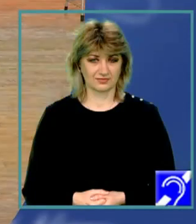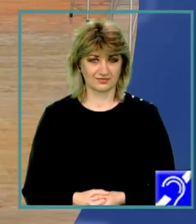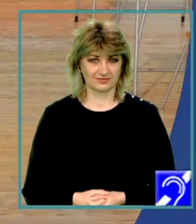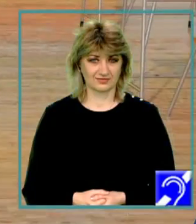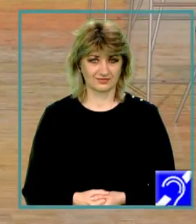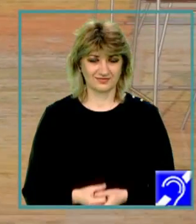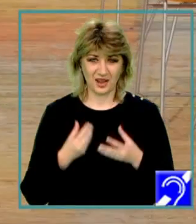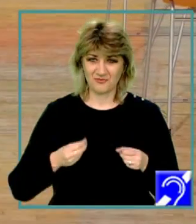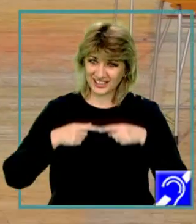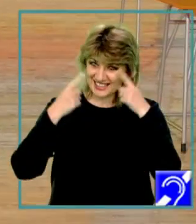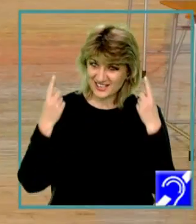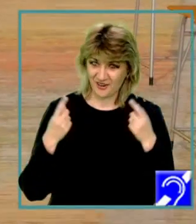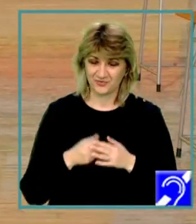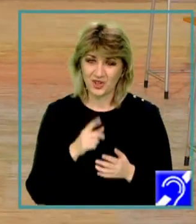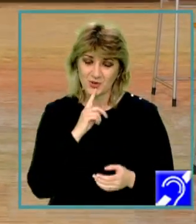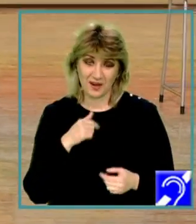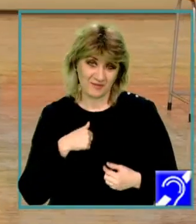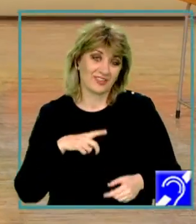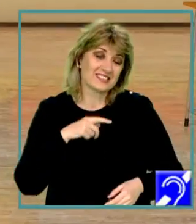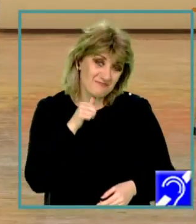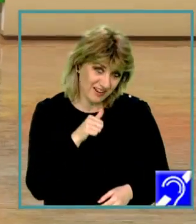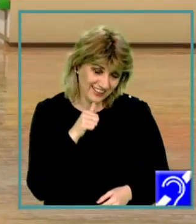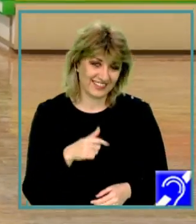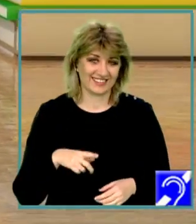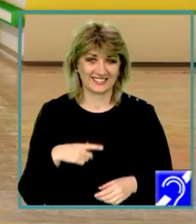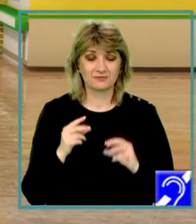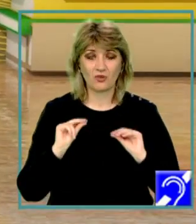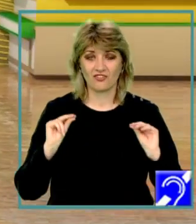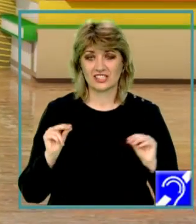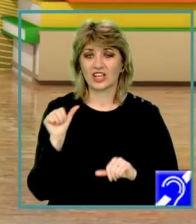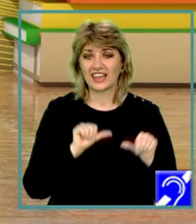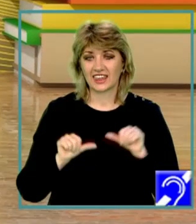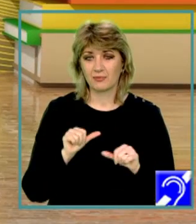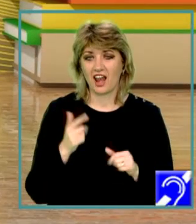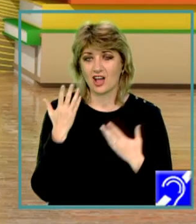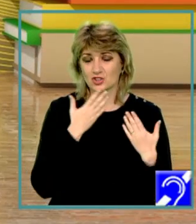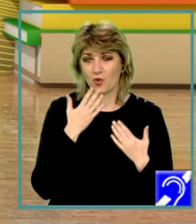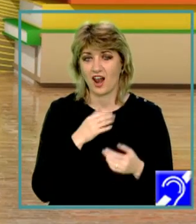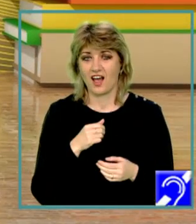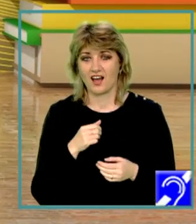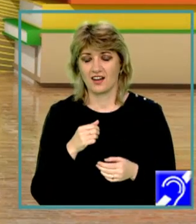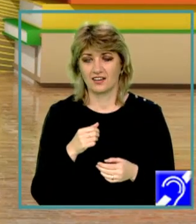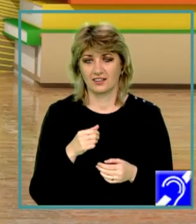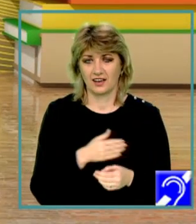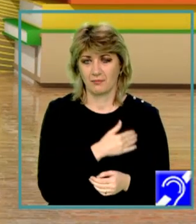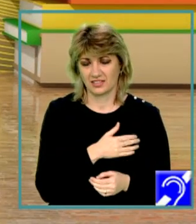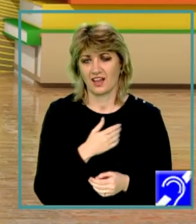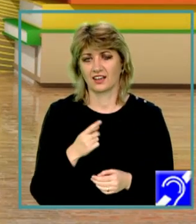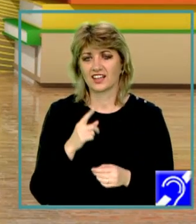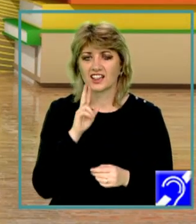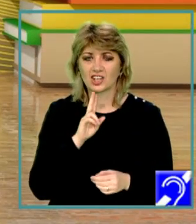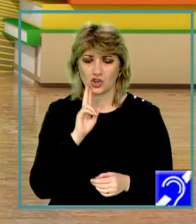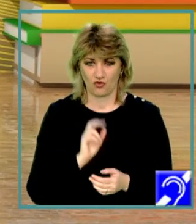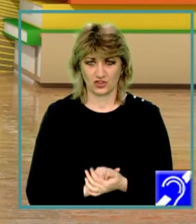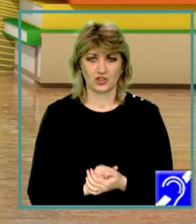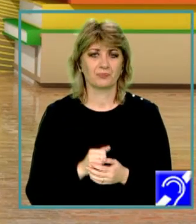pfai ziua numele meu este Luminița Bobi și sunt profesor de chimie la școala gimnazială Mihai Viteazul din Târgoviște în